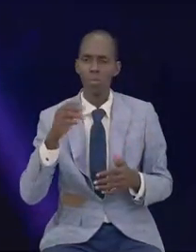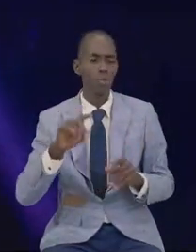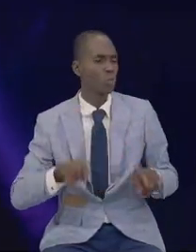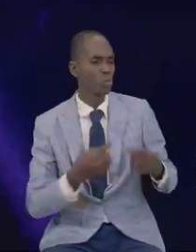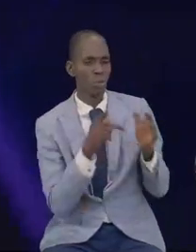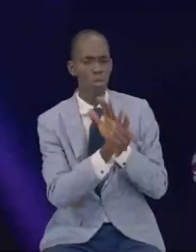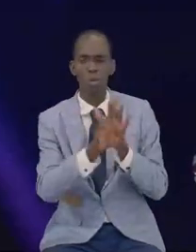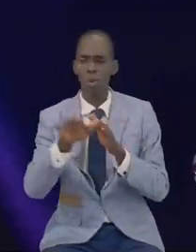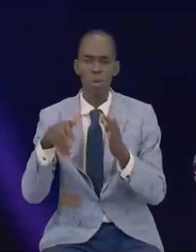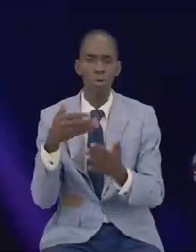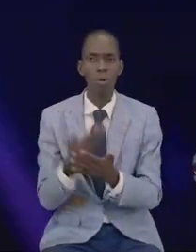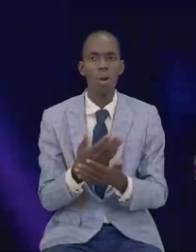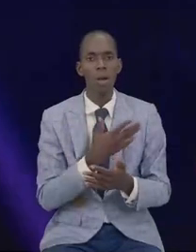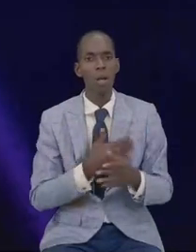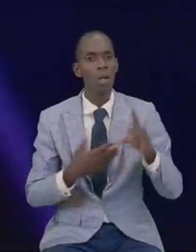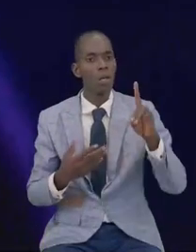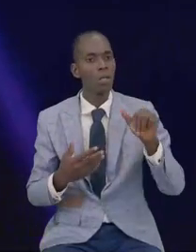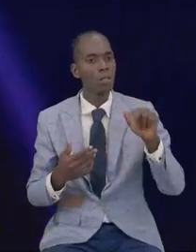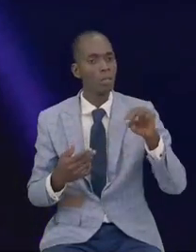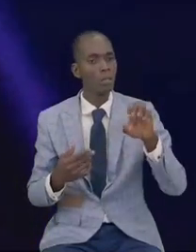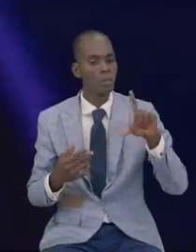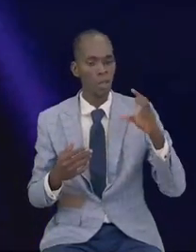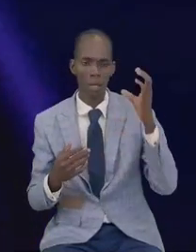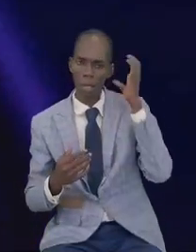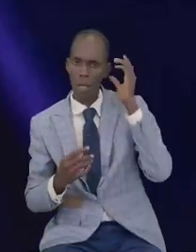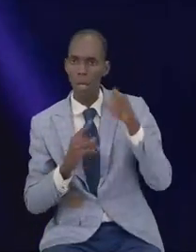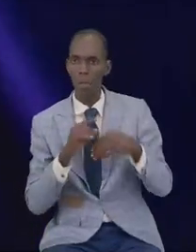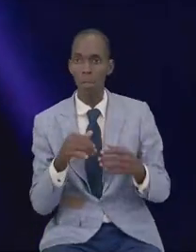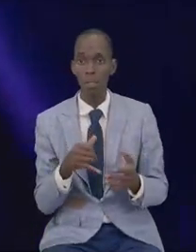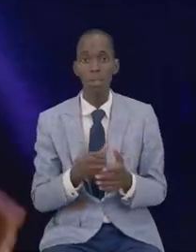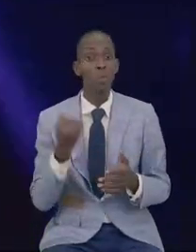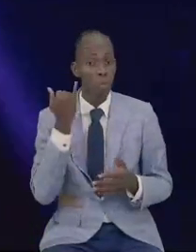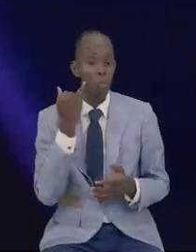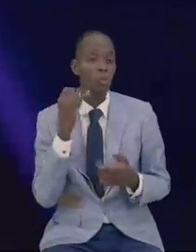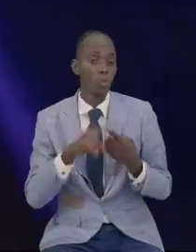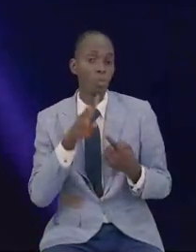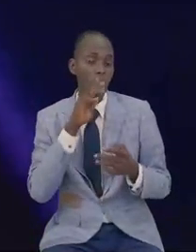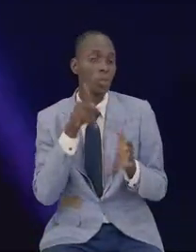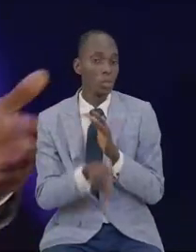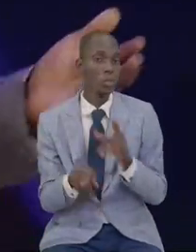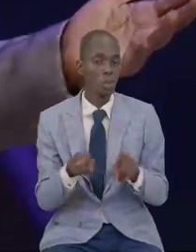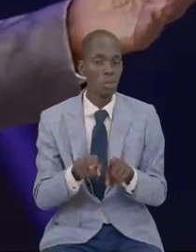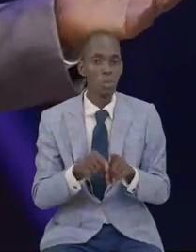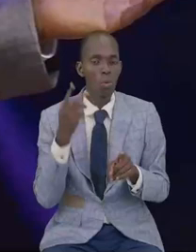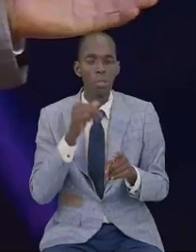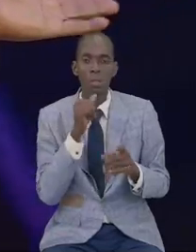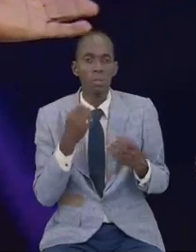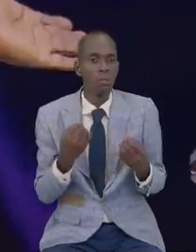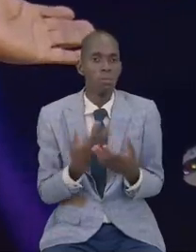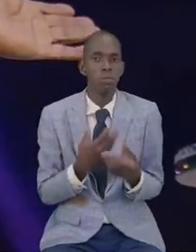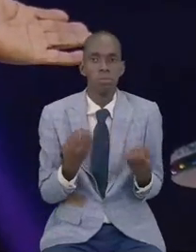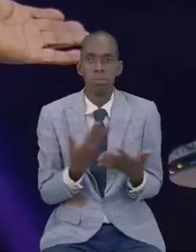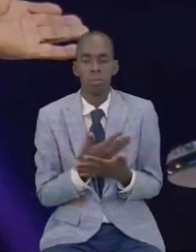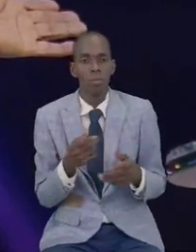magiciens. Et Daniel a eu vent de cela. Lui aussi devait être tué. Et Daniel ne tremblait pas